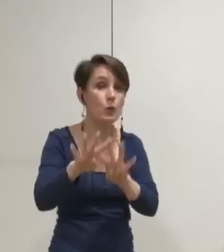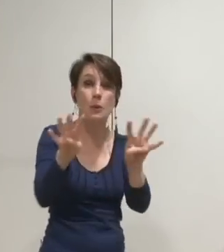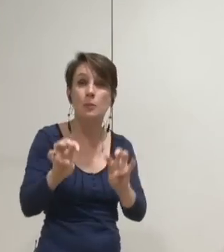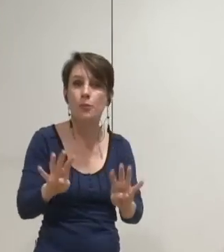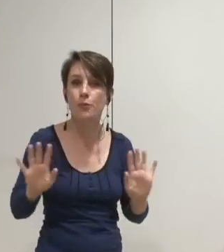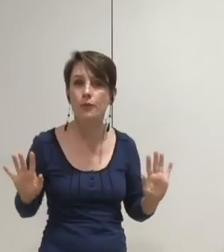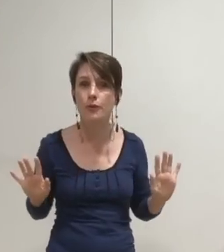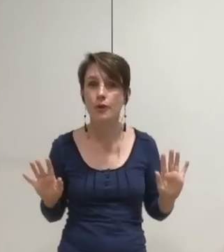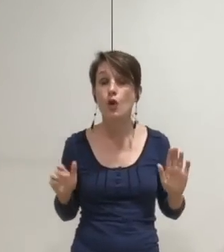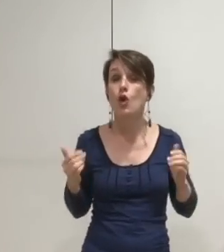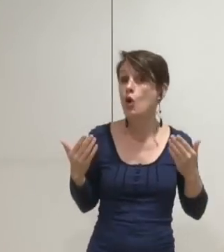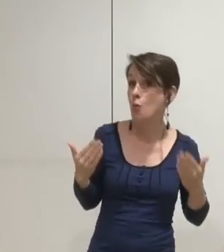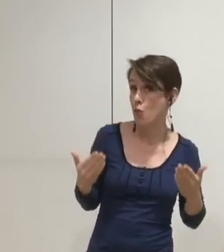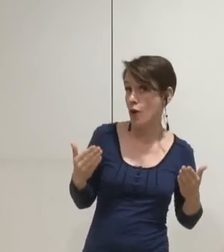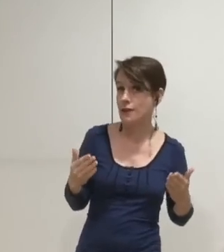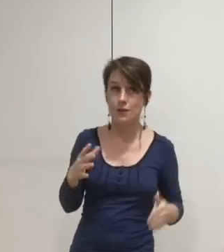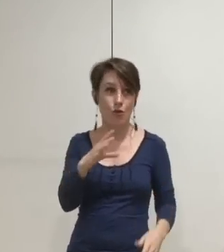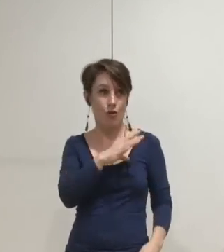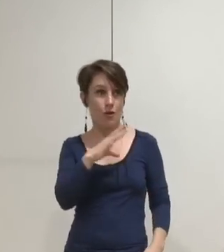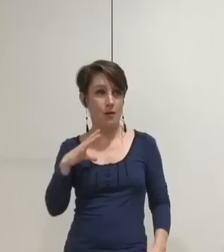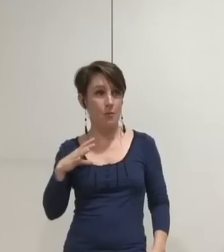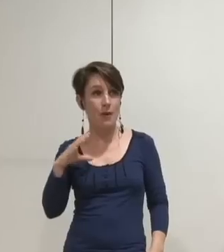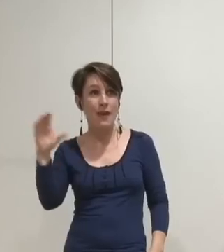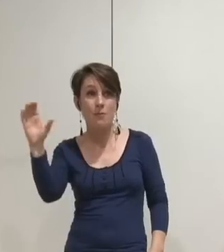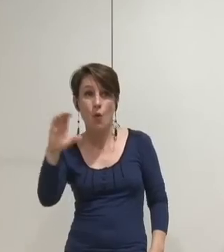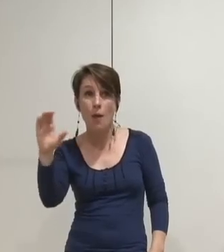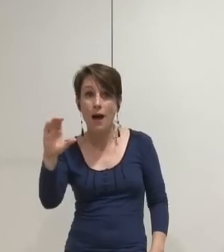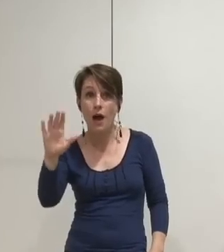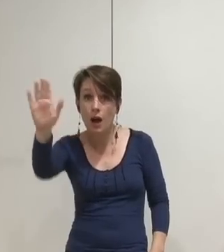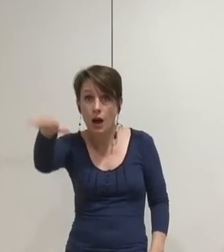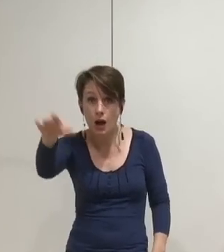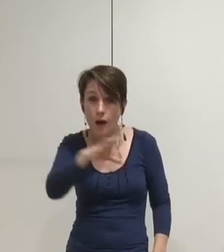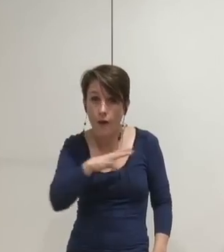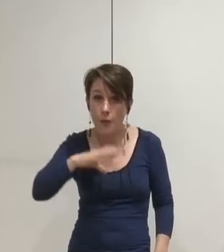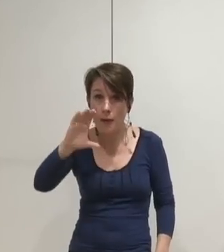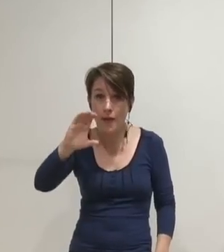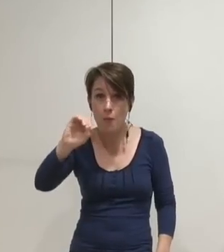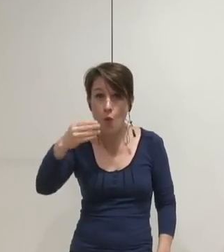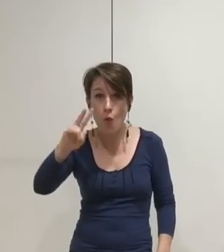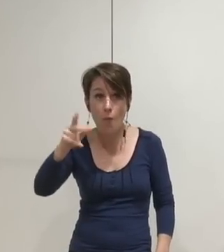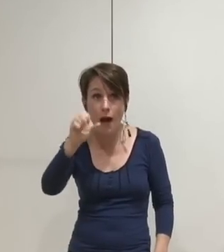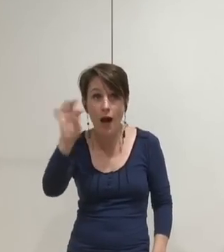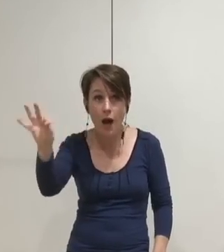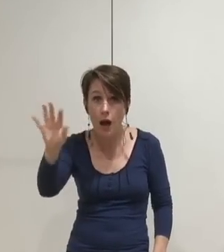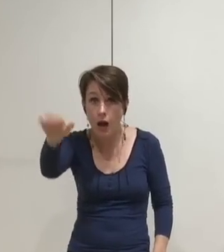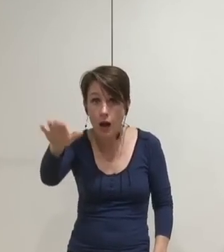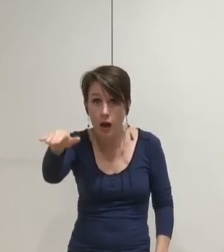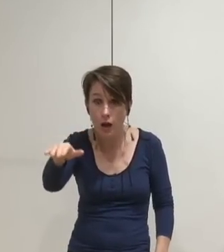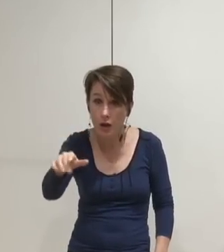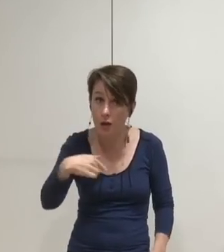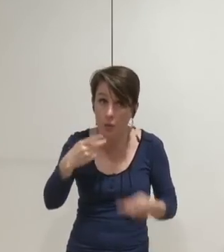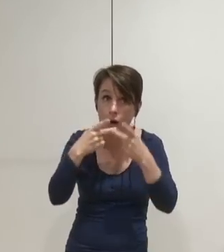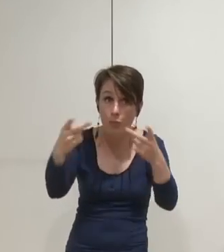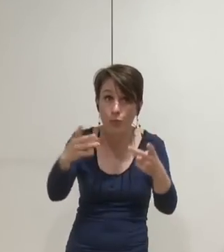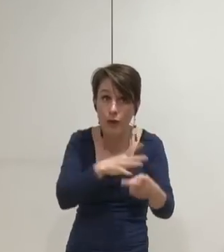l'instant compara madame compara je je m'adresse mais je m'adresse à